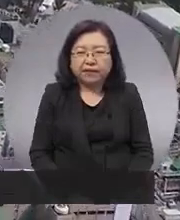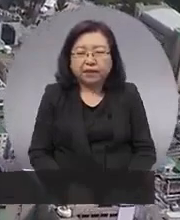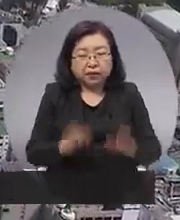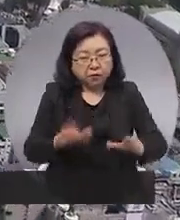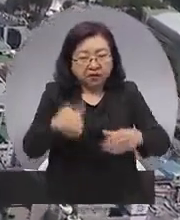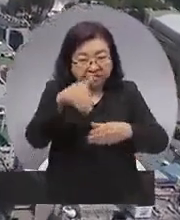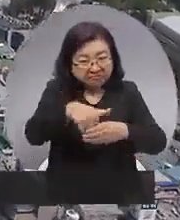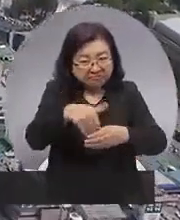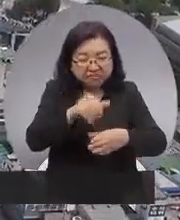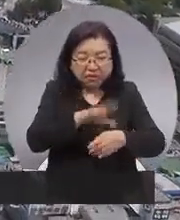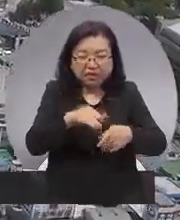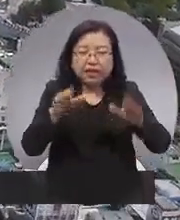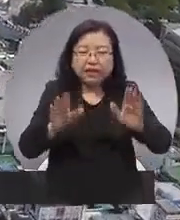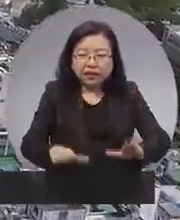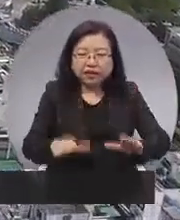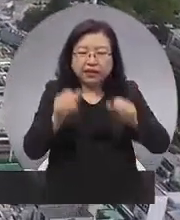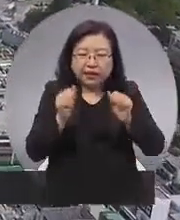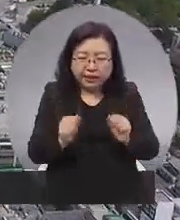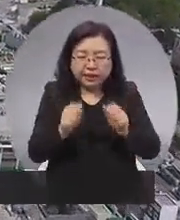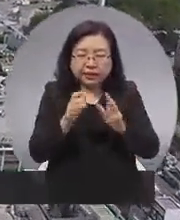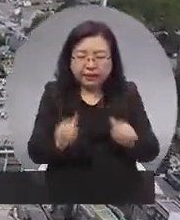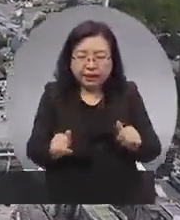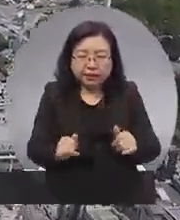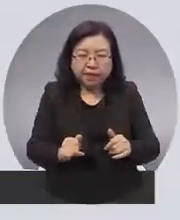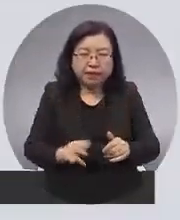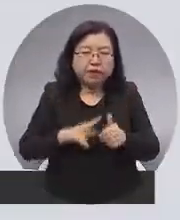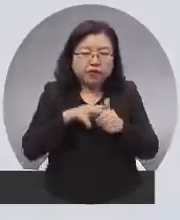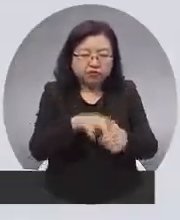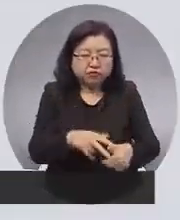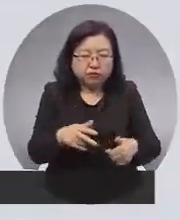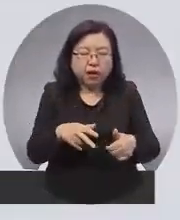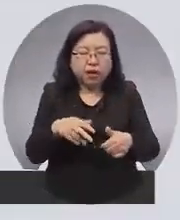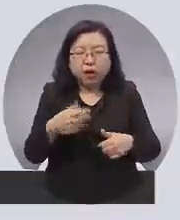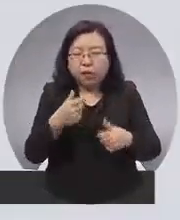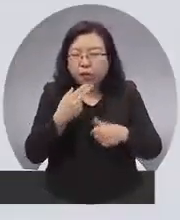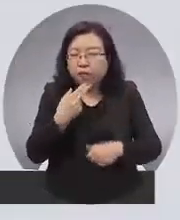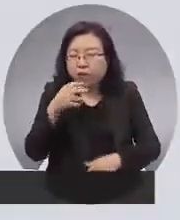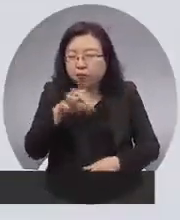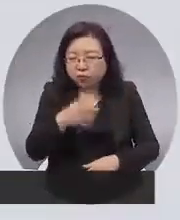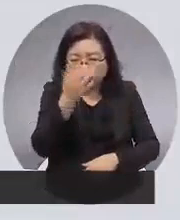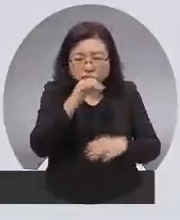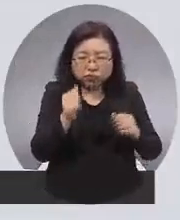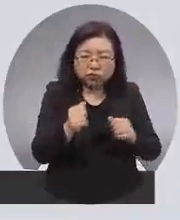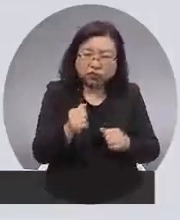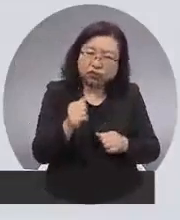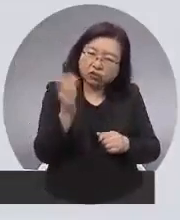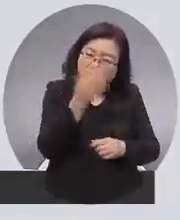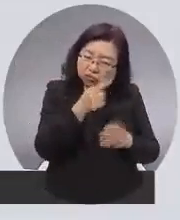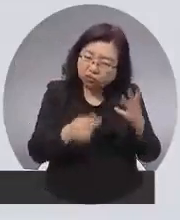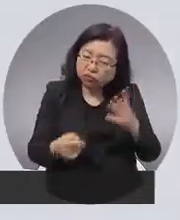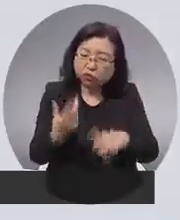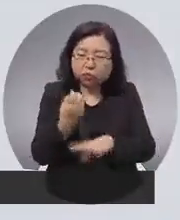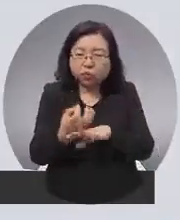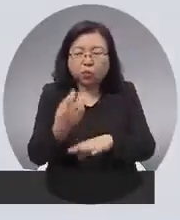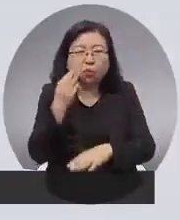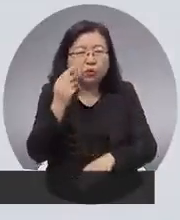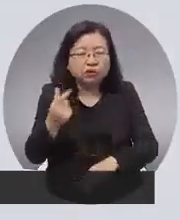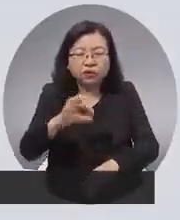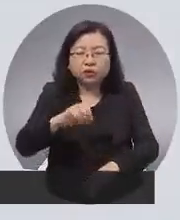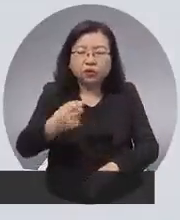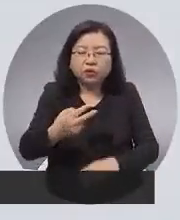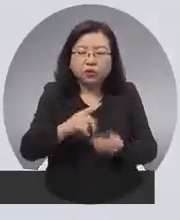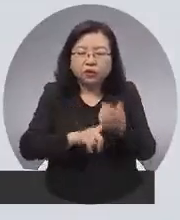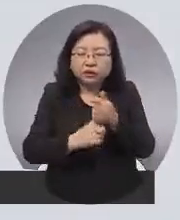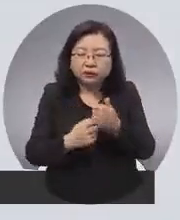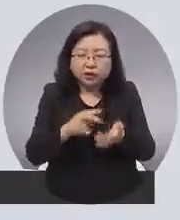이번 선거의 현직 단체장이 출마하지 않는 지역은 충청북도와 청두 시 본 옥천 영동 증평 과